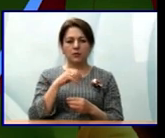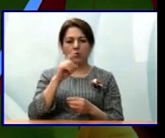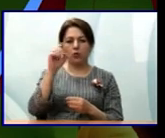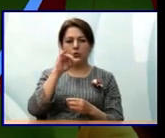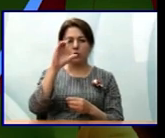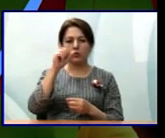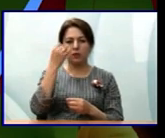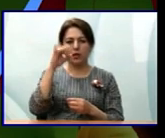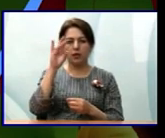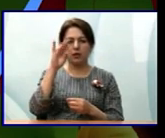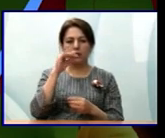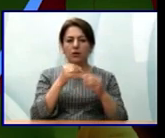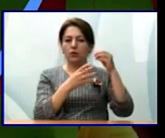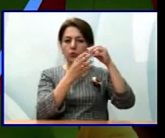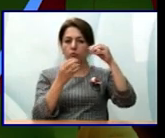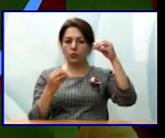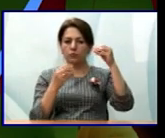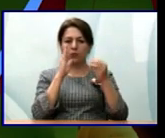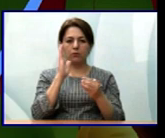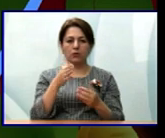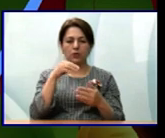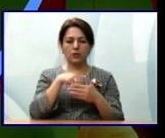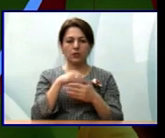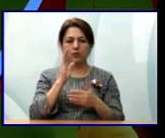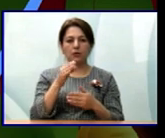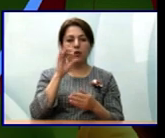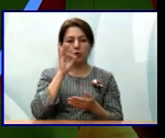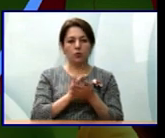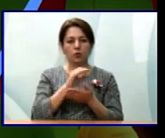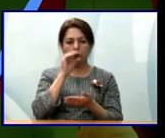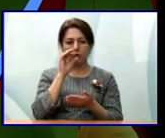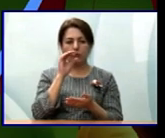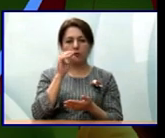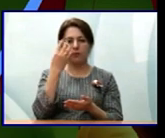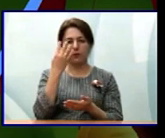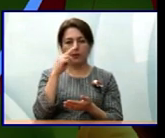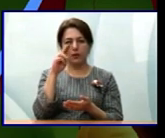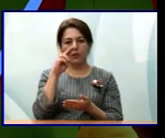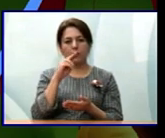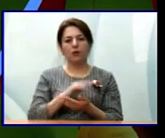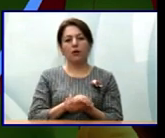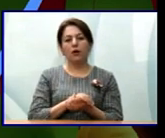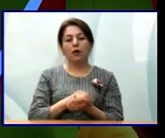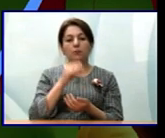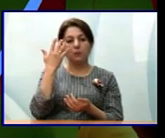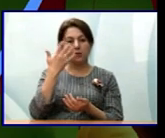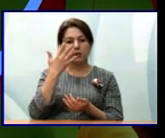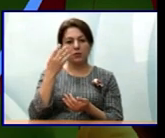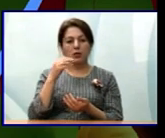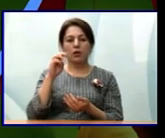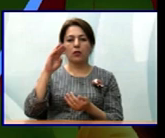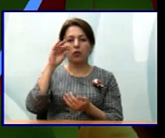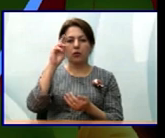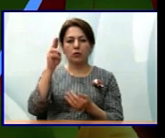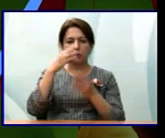Husayni uzum navi hisoblanadi. To'g'ri javob, demak, D variant. 5-chi,